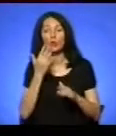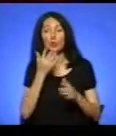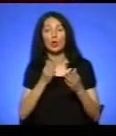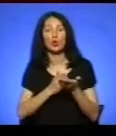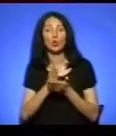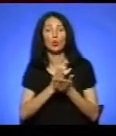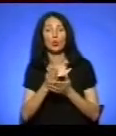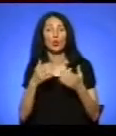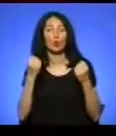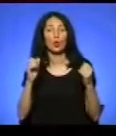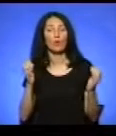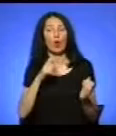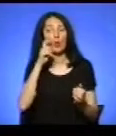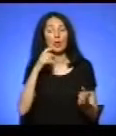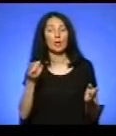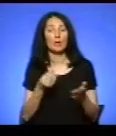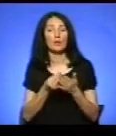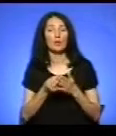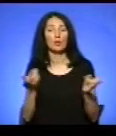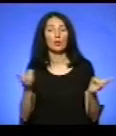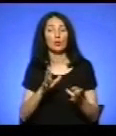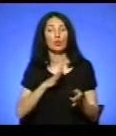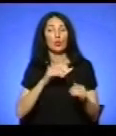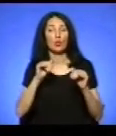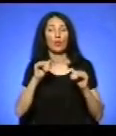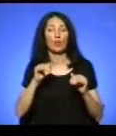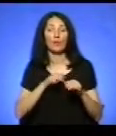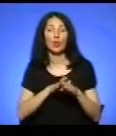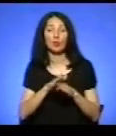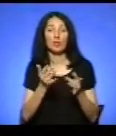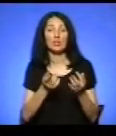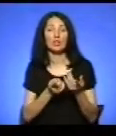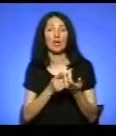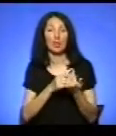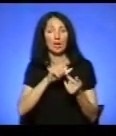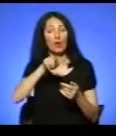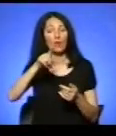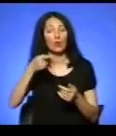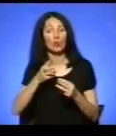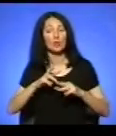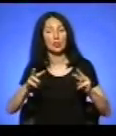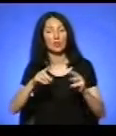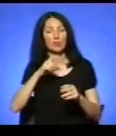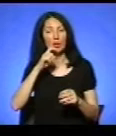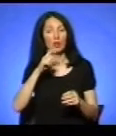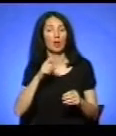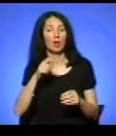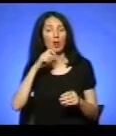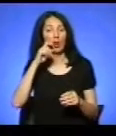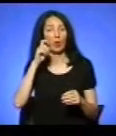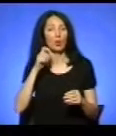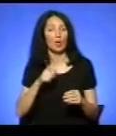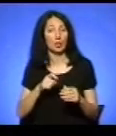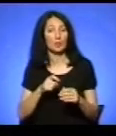України на фінансування, потрібно було виконати ще ряд вимог Міністерства охорони здоров'я України. Зараз